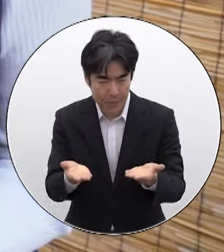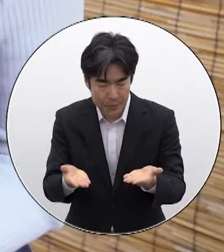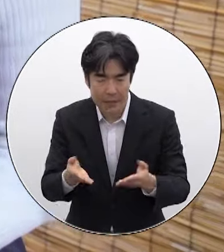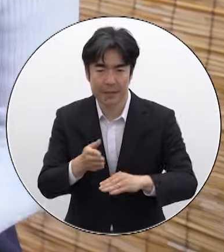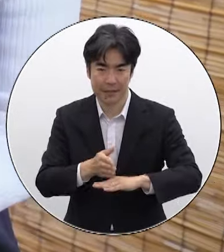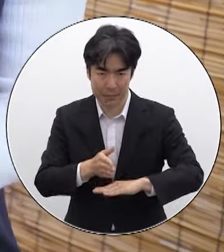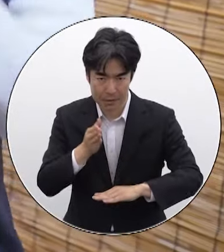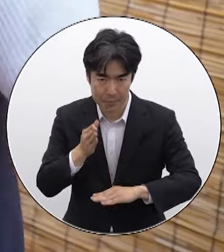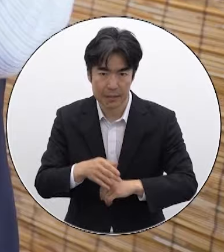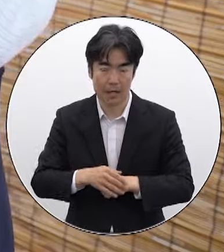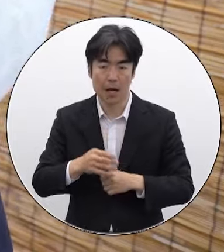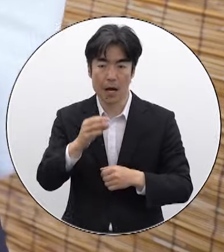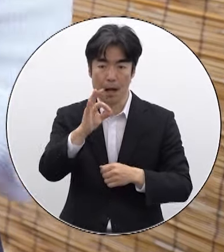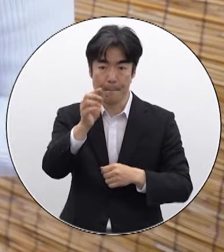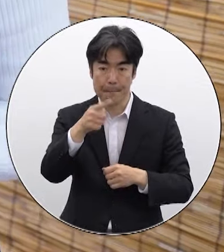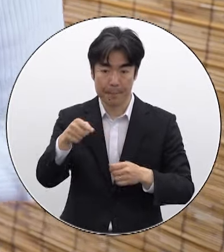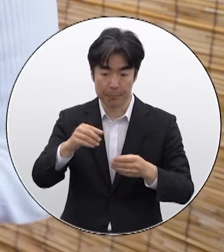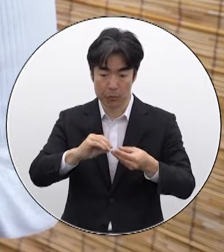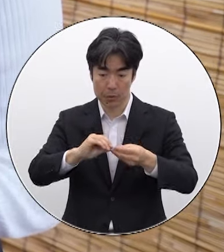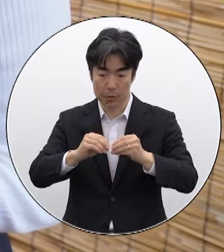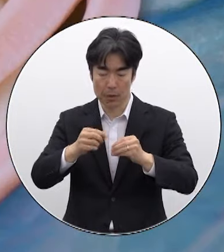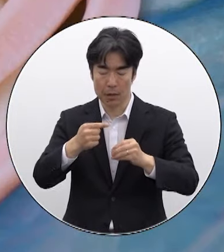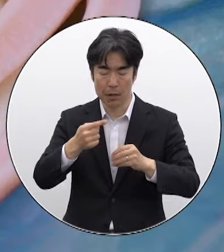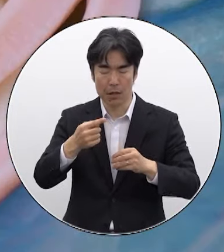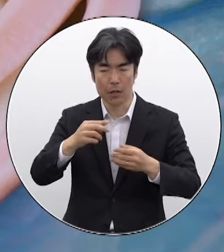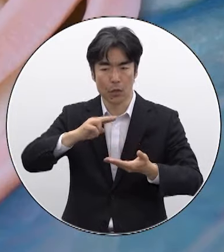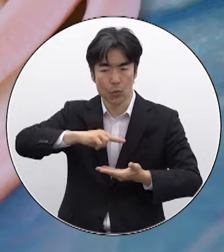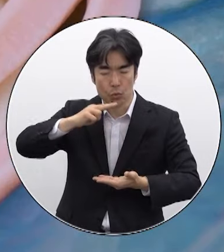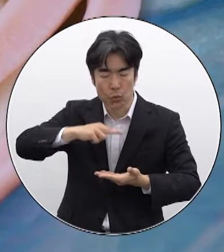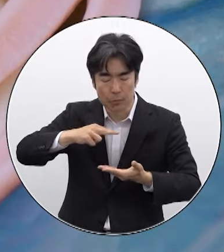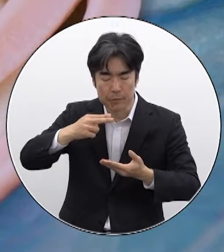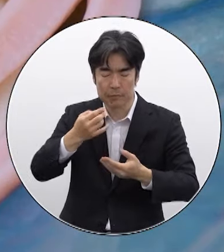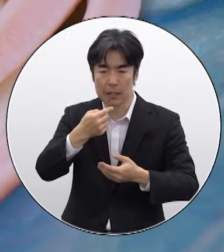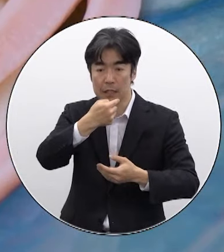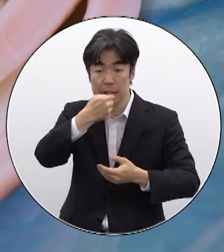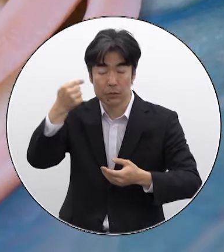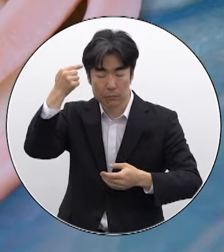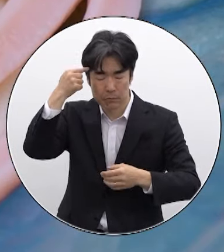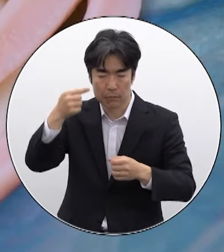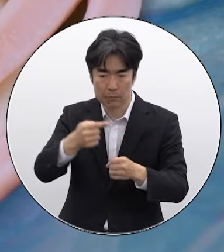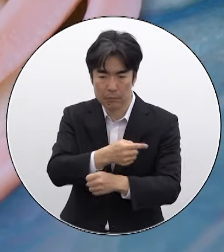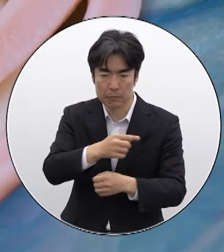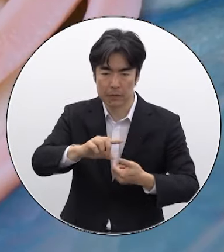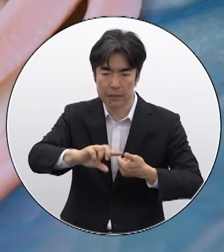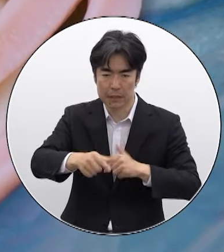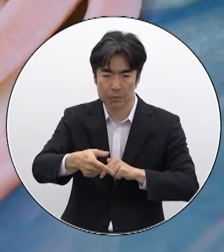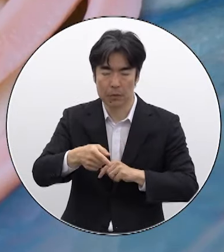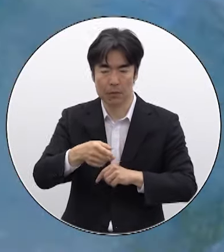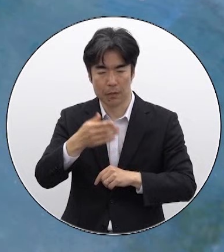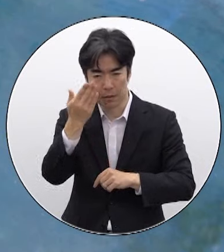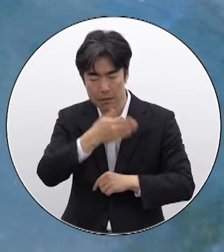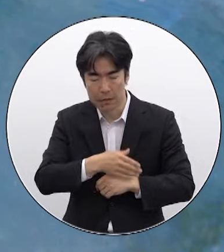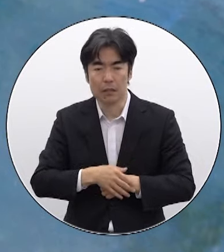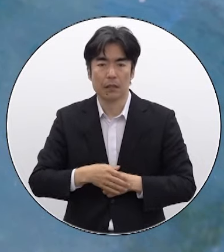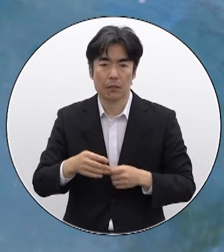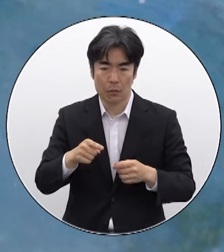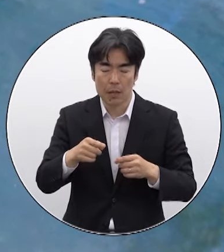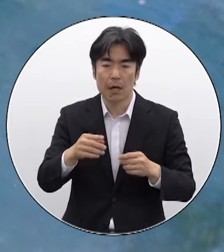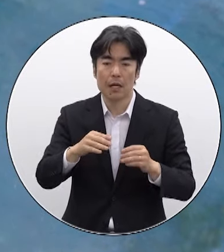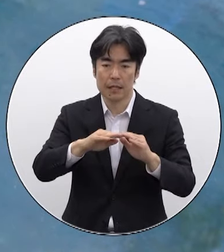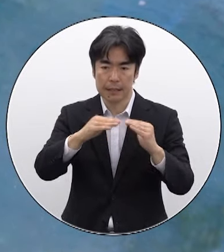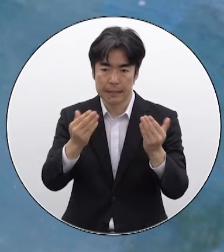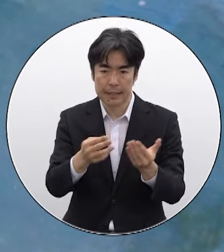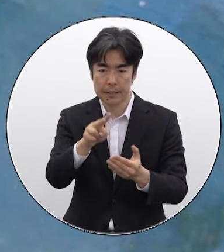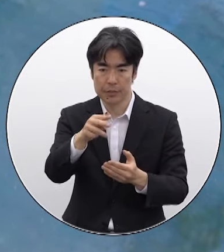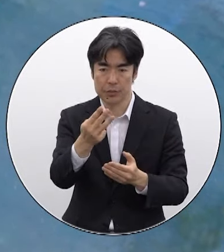い、ありがとうございます。そう、麺の色が私が知ってる真っ白のうどんじゃないんですけど、 こちらはあの全粒